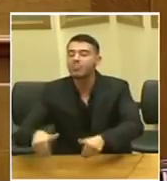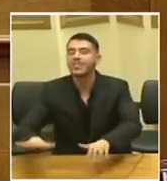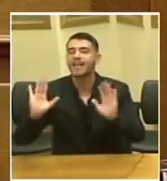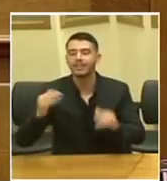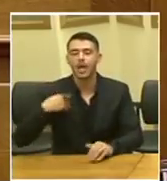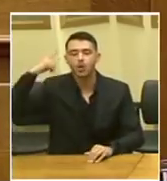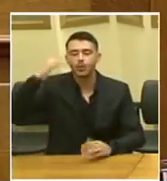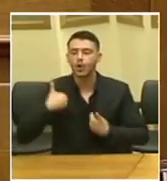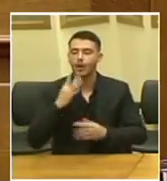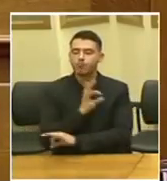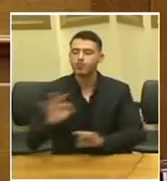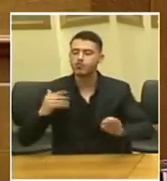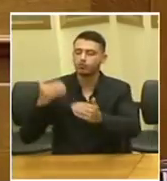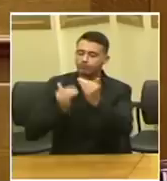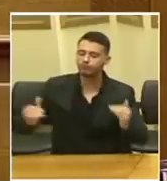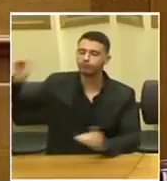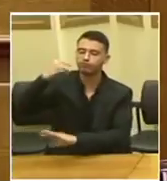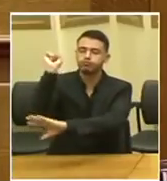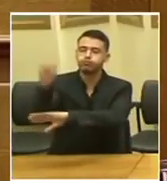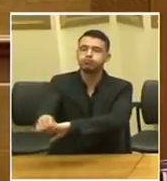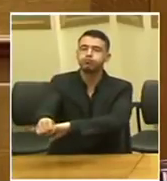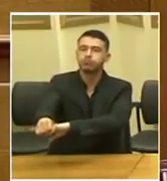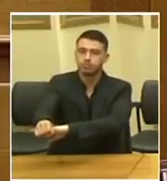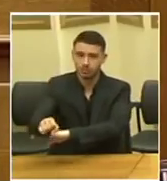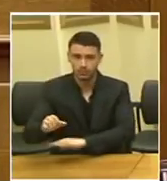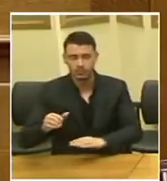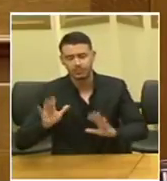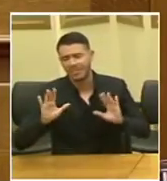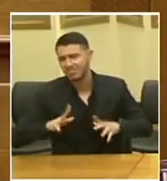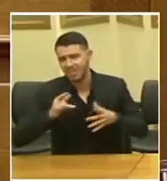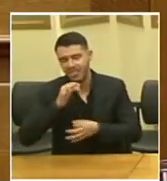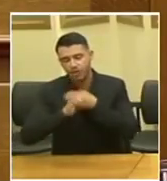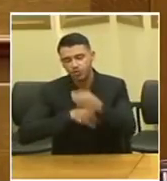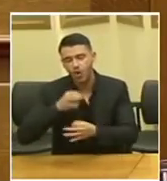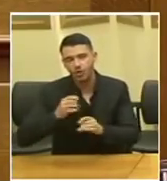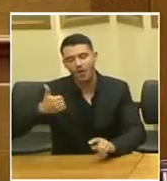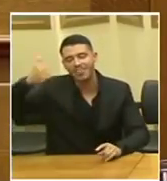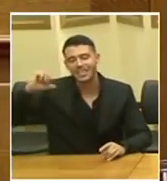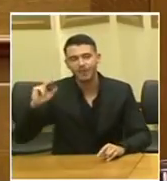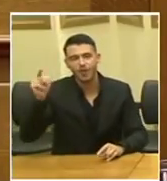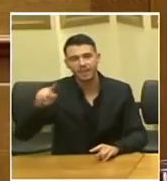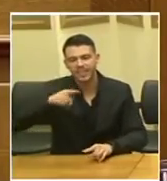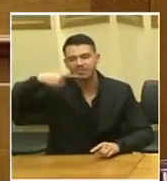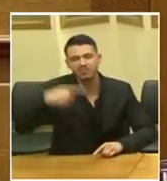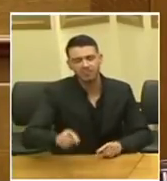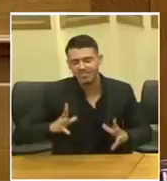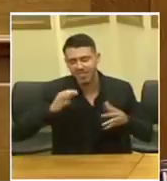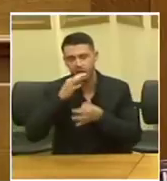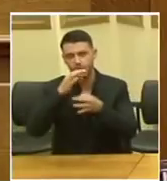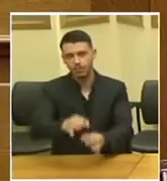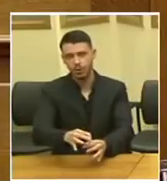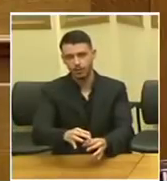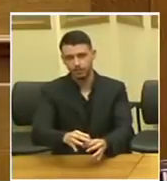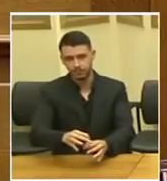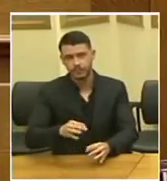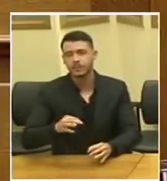υπέρτερος. Και να πω ένα σχόλιο για όσα άκουσα χθες. Πολλοί μας λένε, και θα το εξηγήσω, φέρνεται